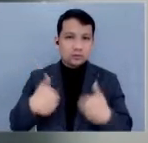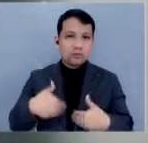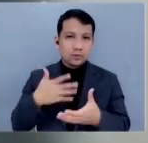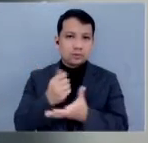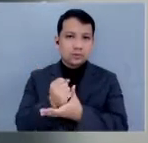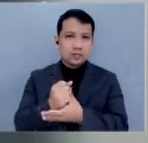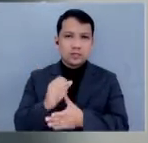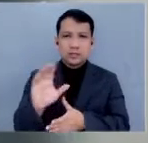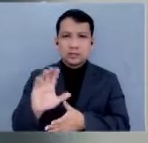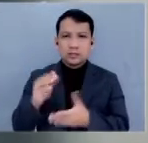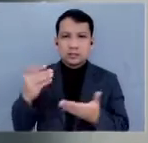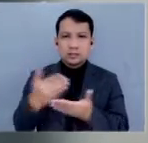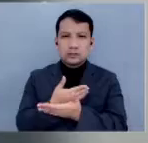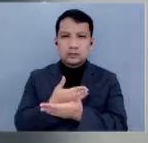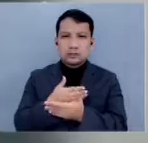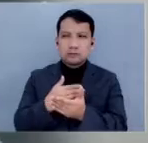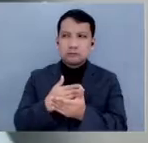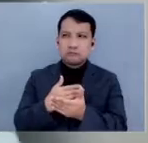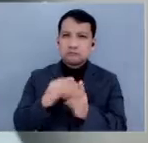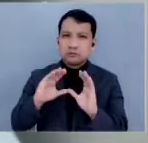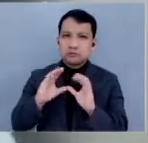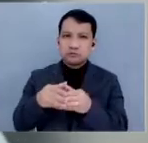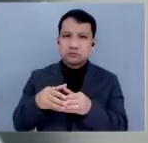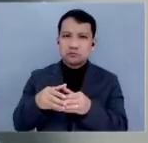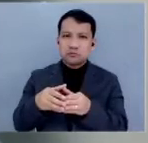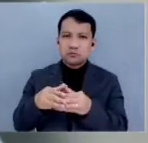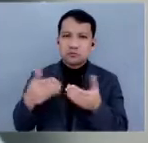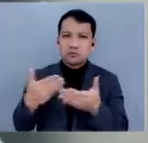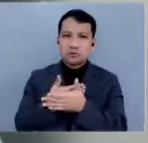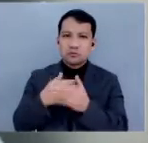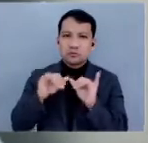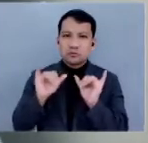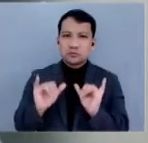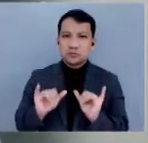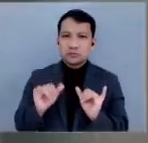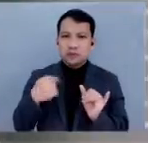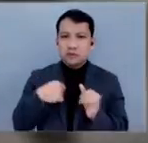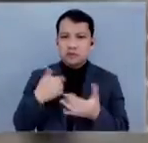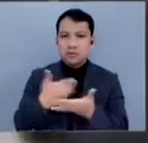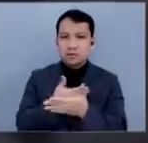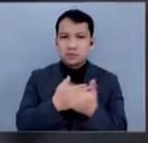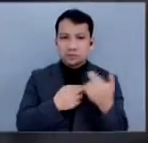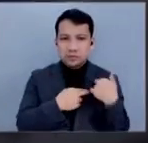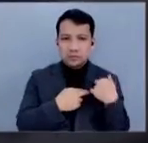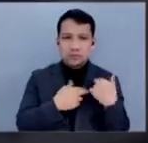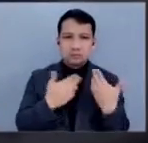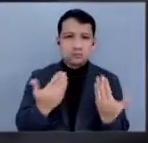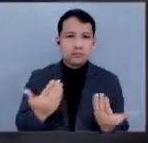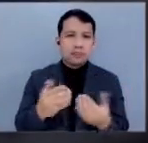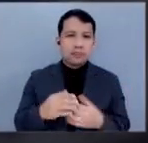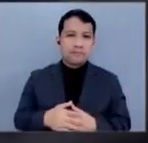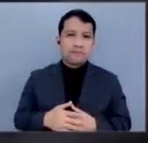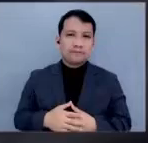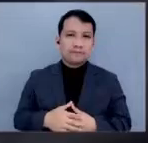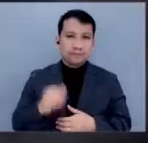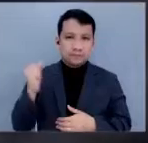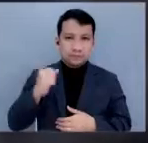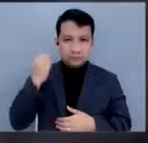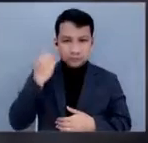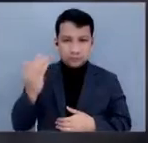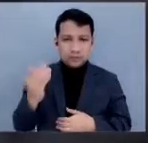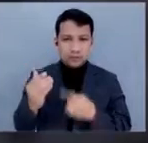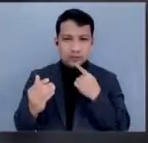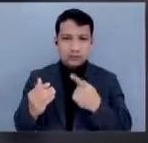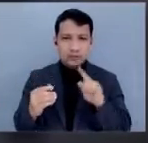ng bagong mekanismo para magkaroon ng accountability. Pabor naman si Albay 1st